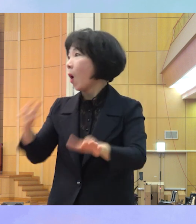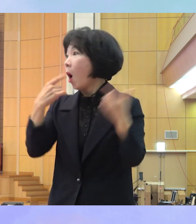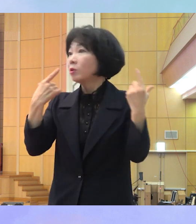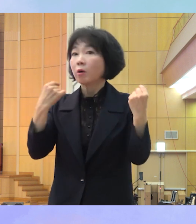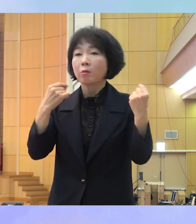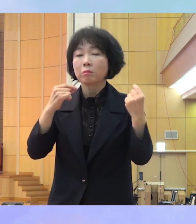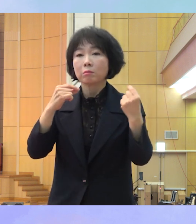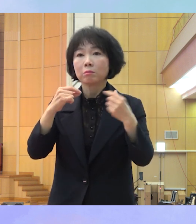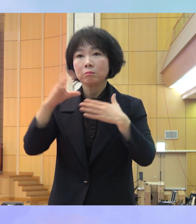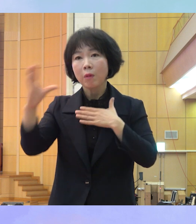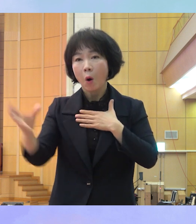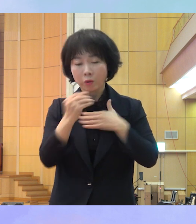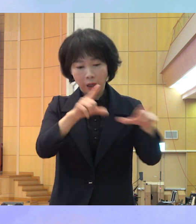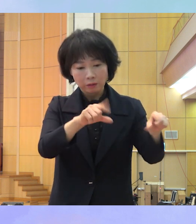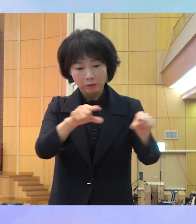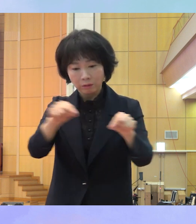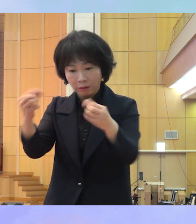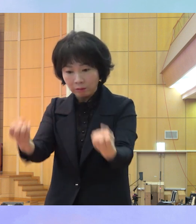성만찬,